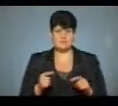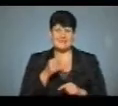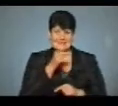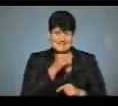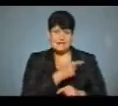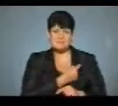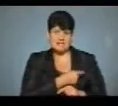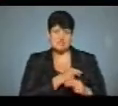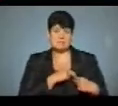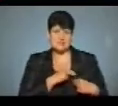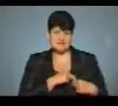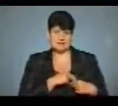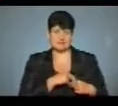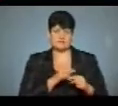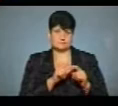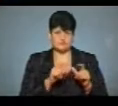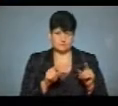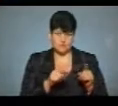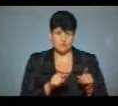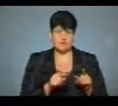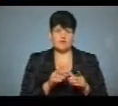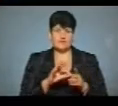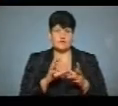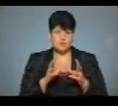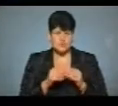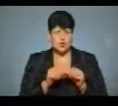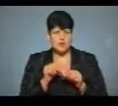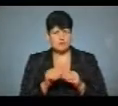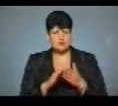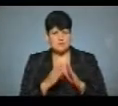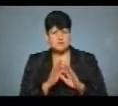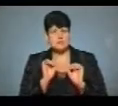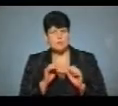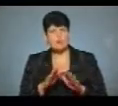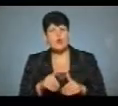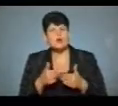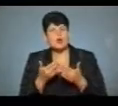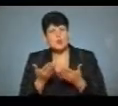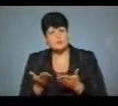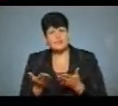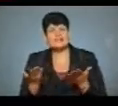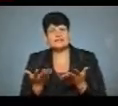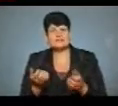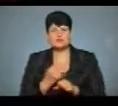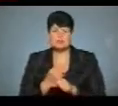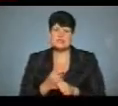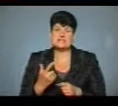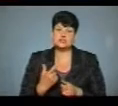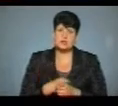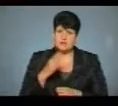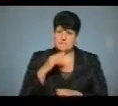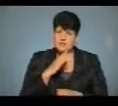медичний працівник в результаті там окремої конкретної ситуації може порекомендувати, де все-таки піти зробити щеплення